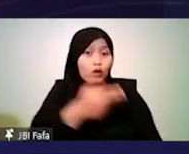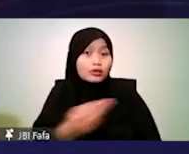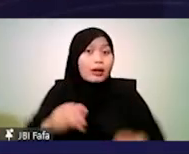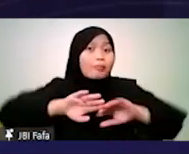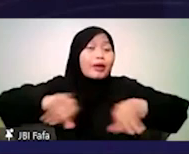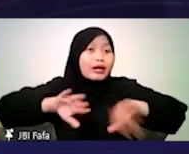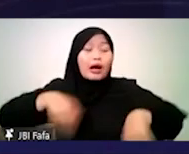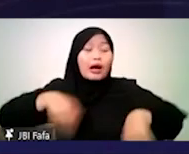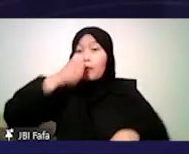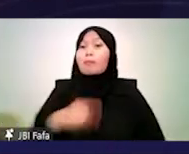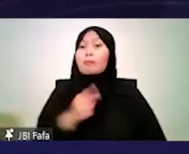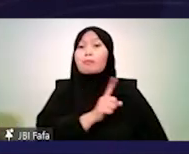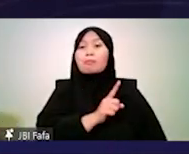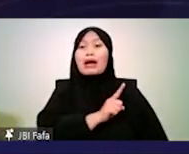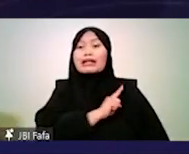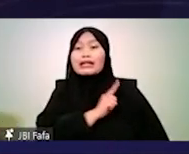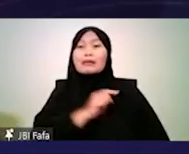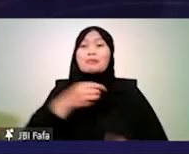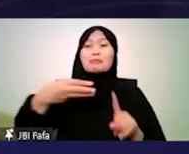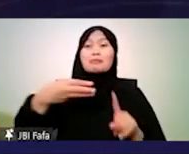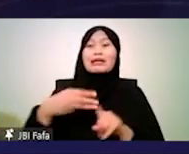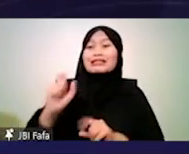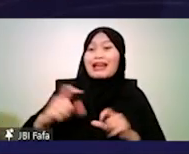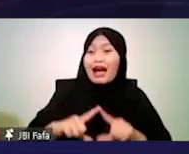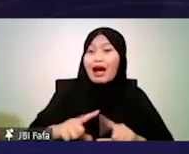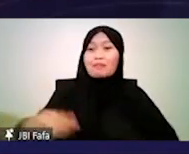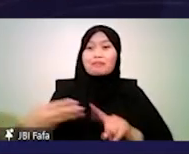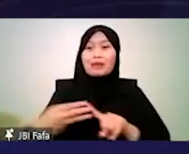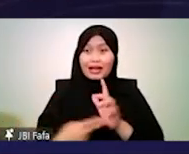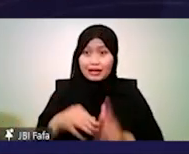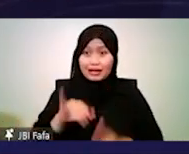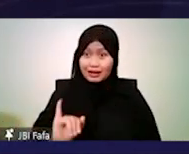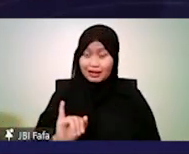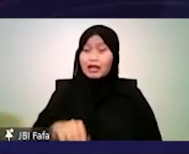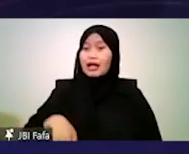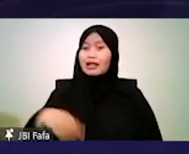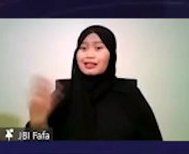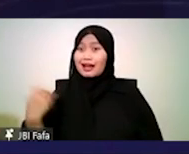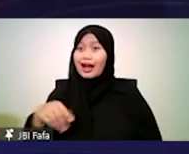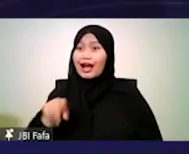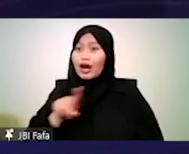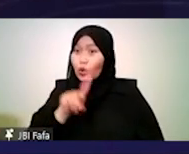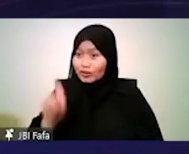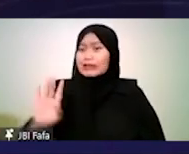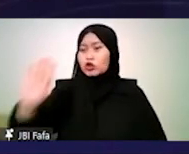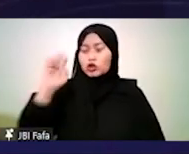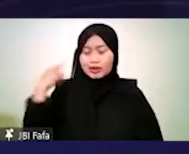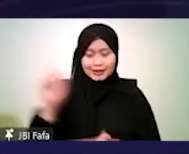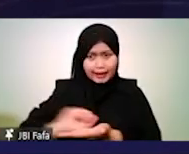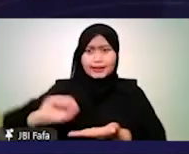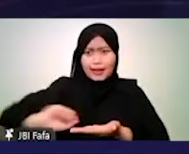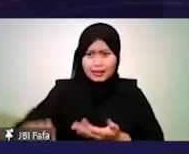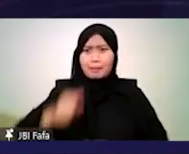dengan Bank Mandiri BCA BNI atau nanti kalau udah wes ya cat cat cat cat cat kalau the west Bank